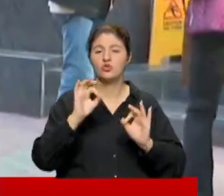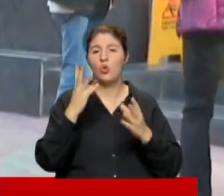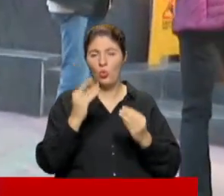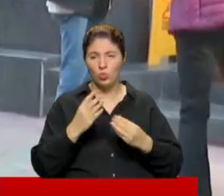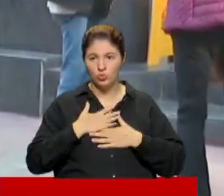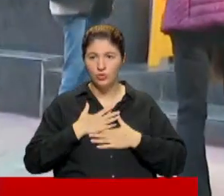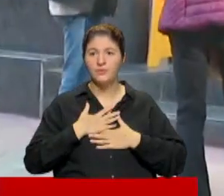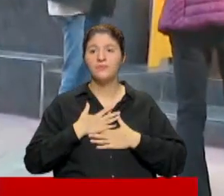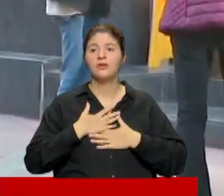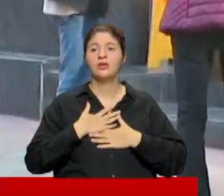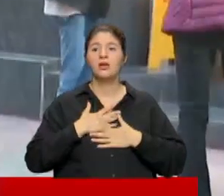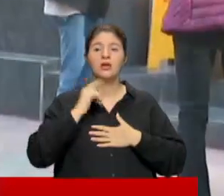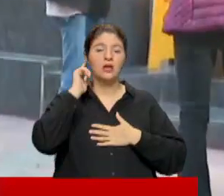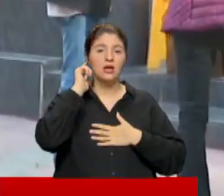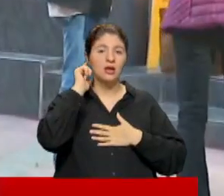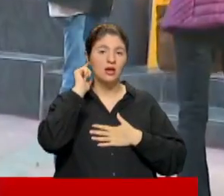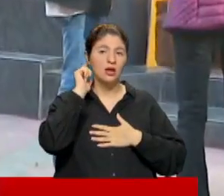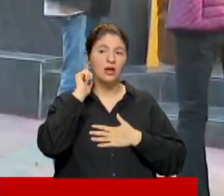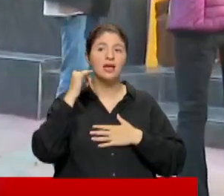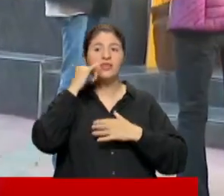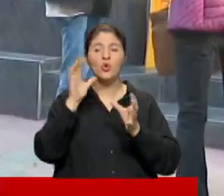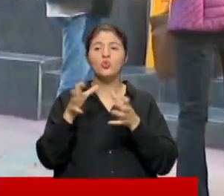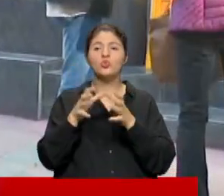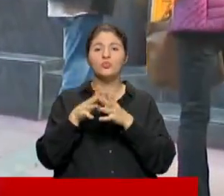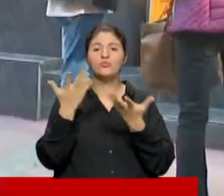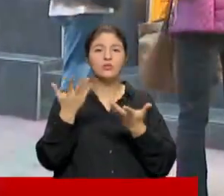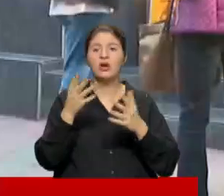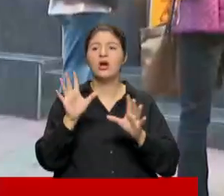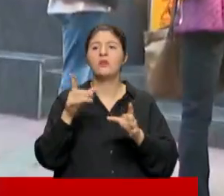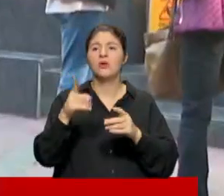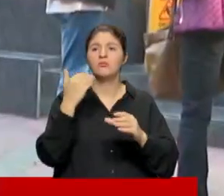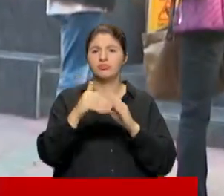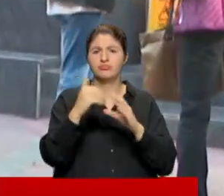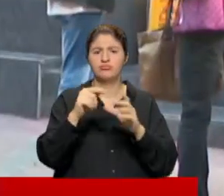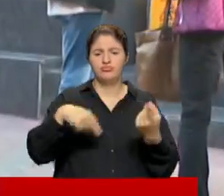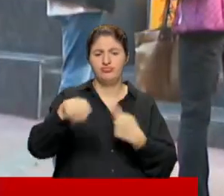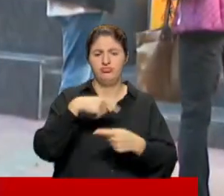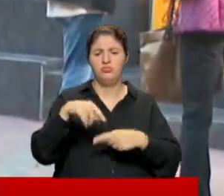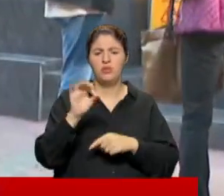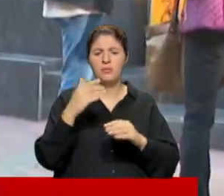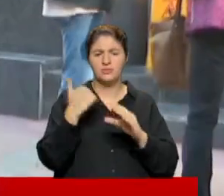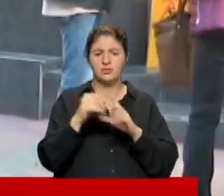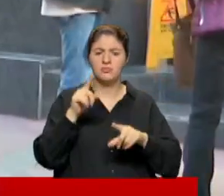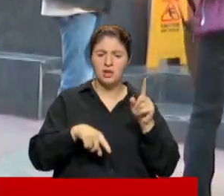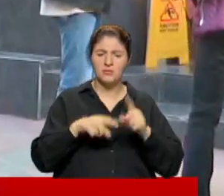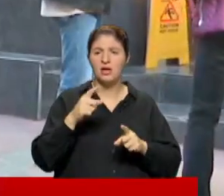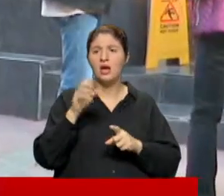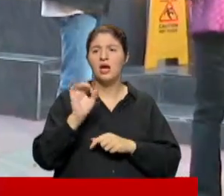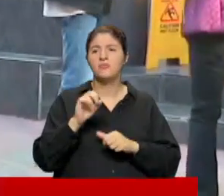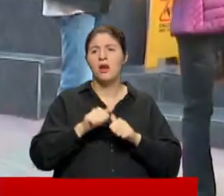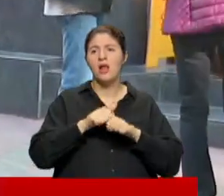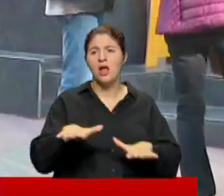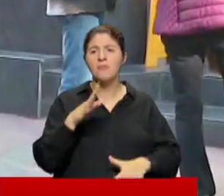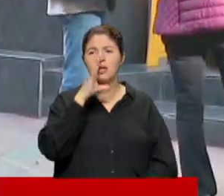oldu Eee telefon gruplarında toplu gruplarda bu mesajlar dönmeye başladı şimdi böyle mesajlar zaman zaman sık sık